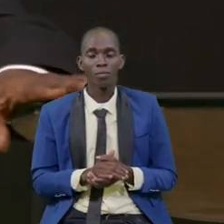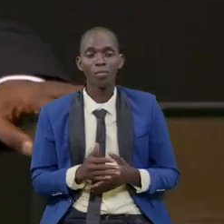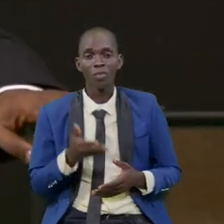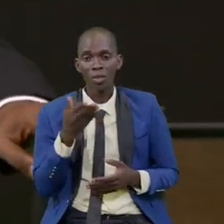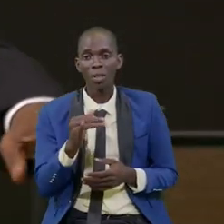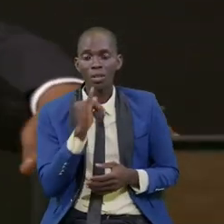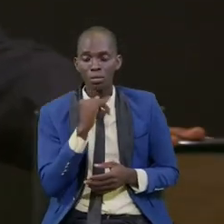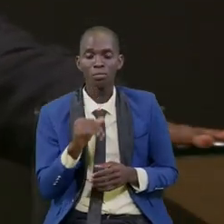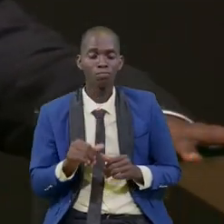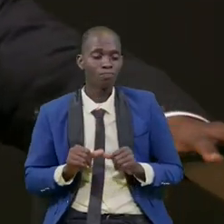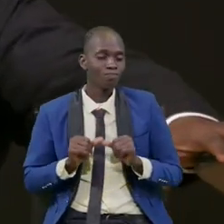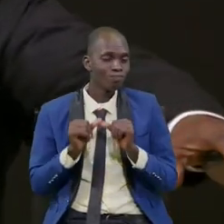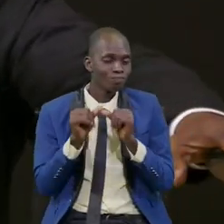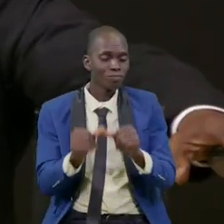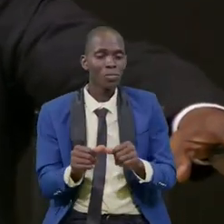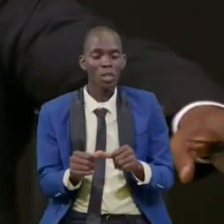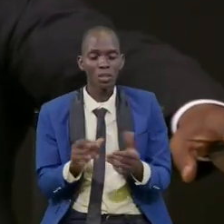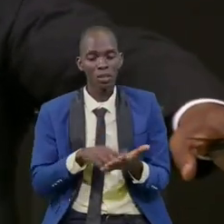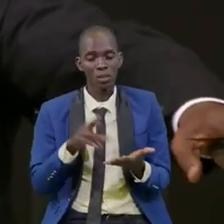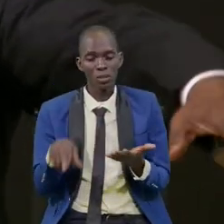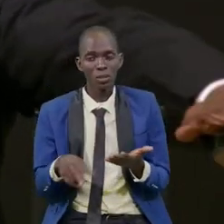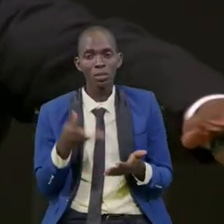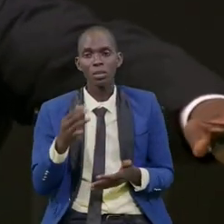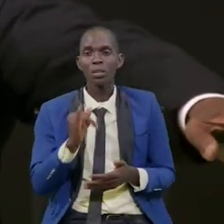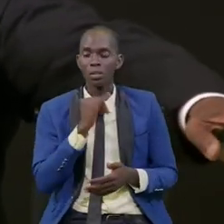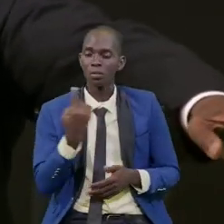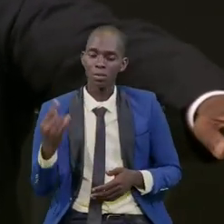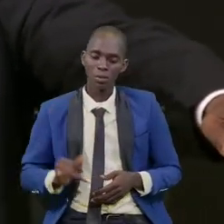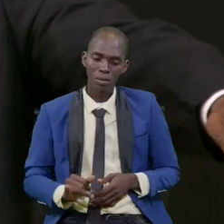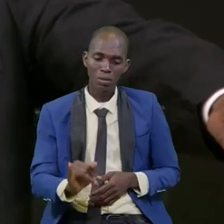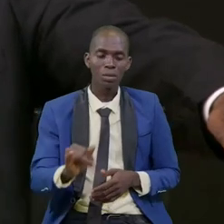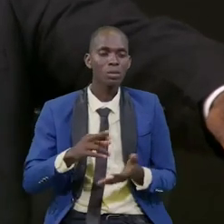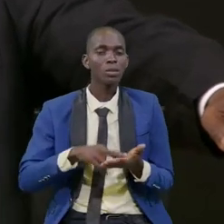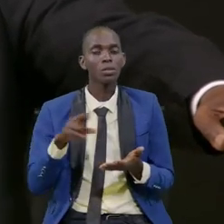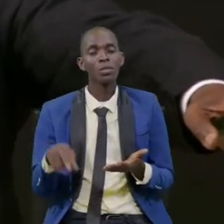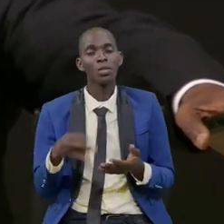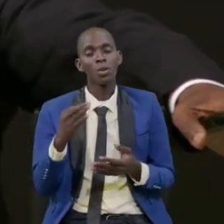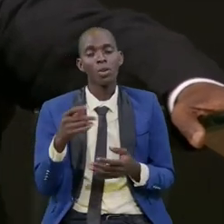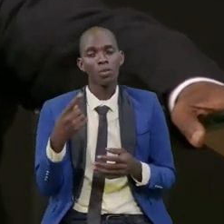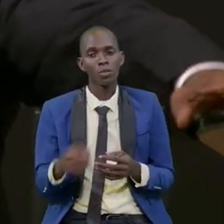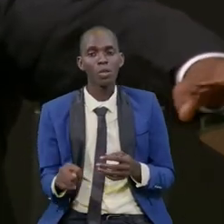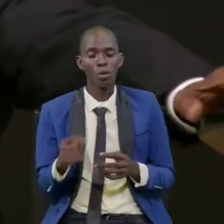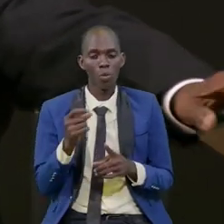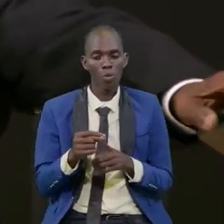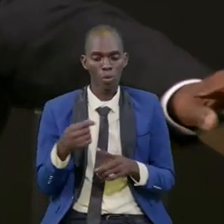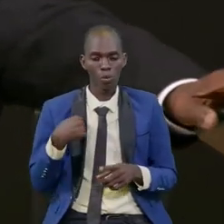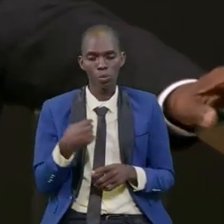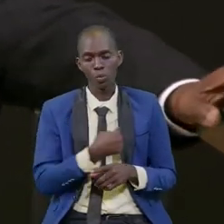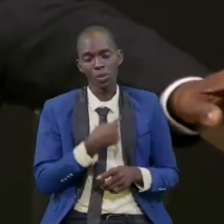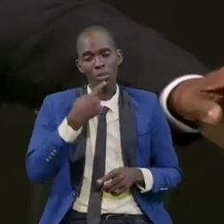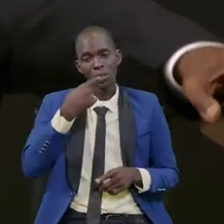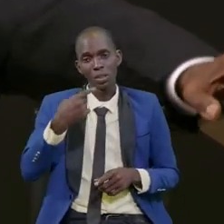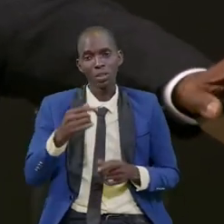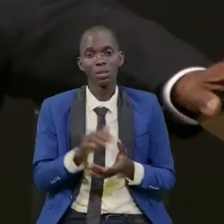Il y a des conséquences durables, il y a des conséquences éternelles de nos